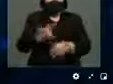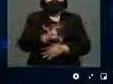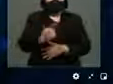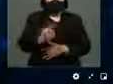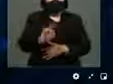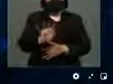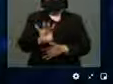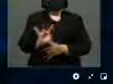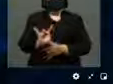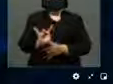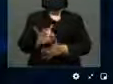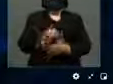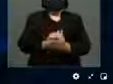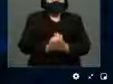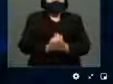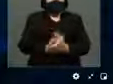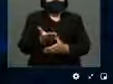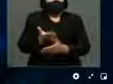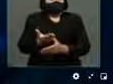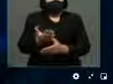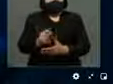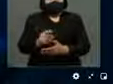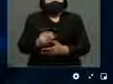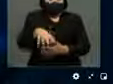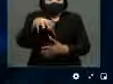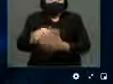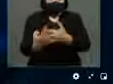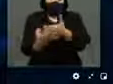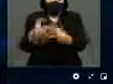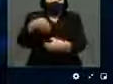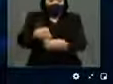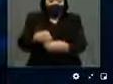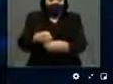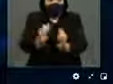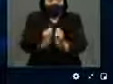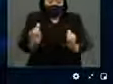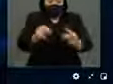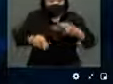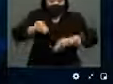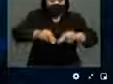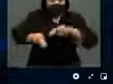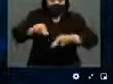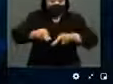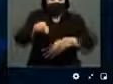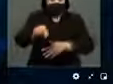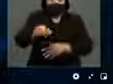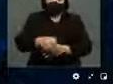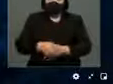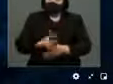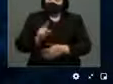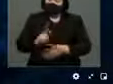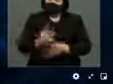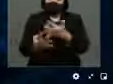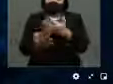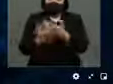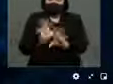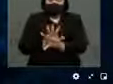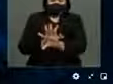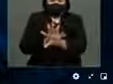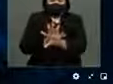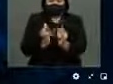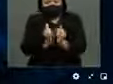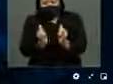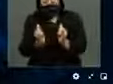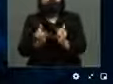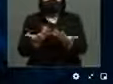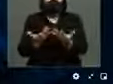17,148 คนนะครับซึ่งได้รับการดูแลอยู่ในเรือนจำซึ่งมีสภาพที่แน่นและแออัดอย่างที่ว่านะครับก็ขอส่งก